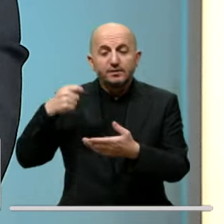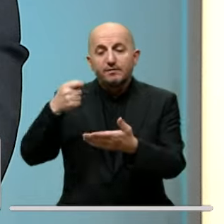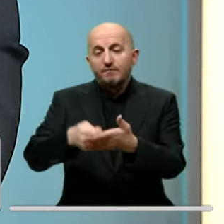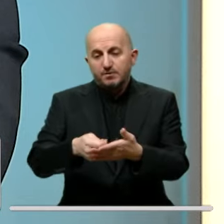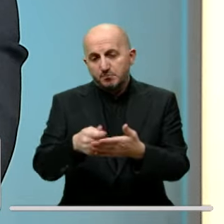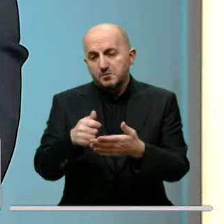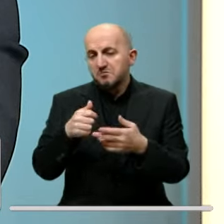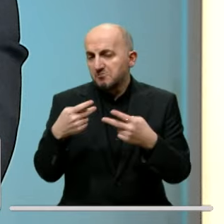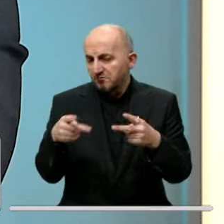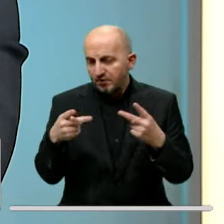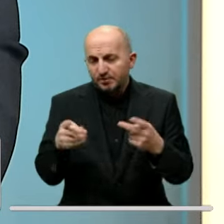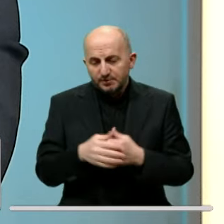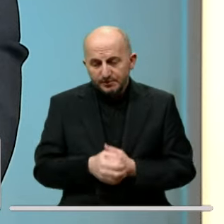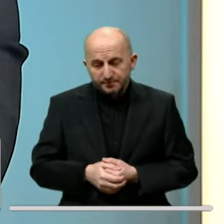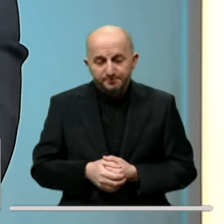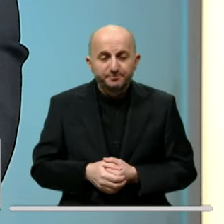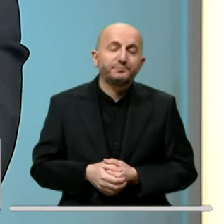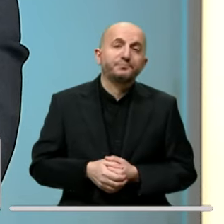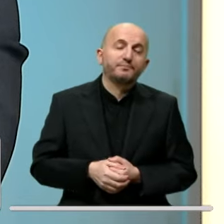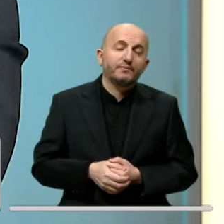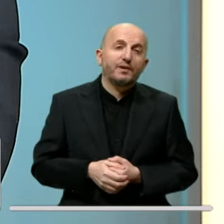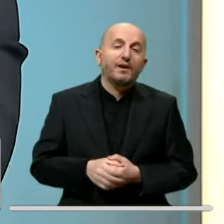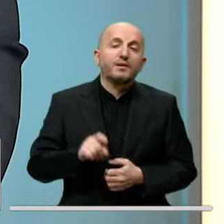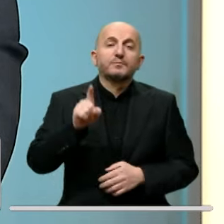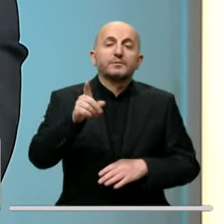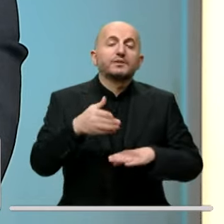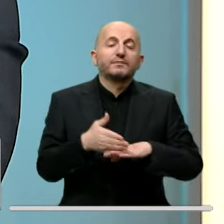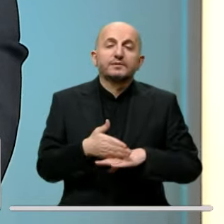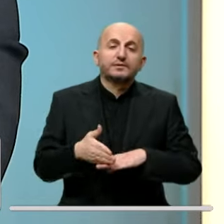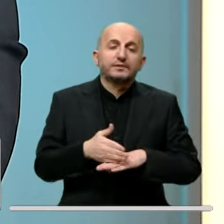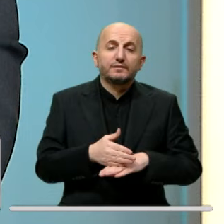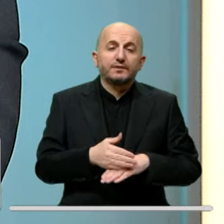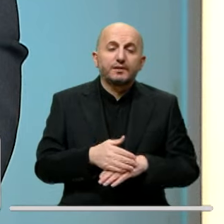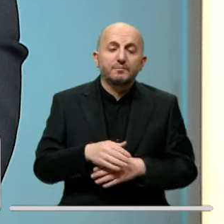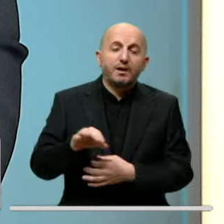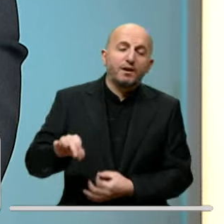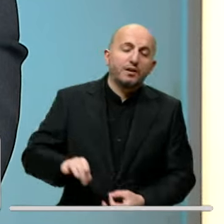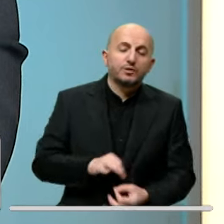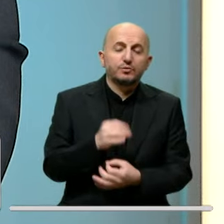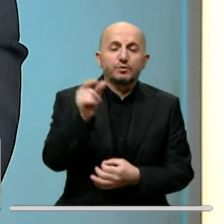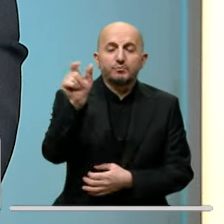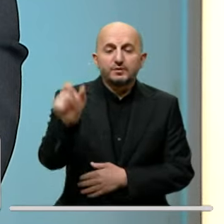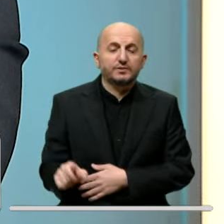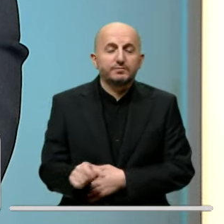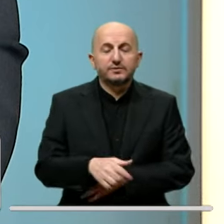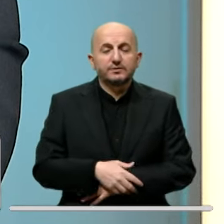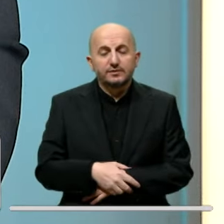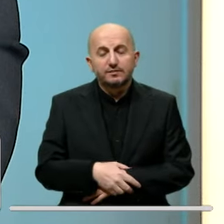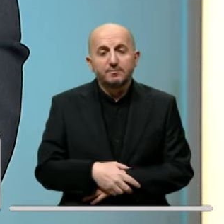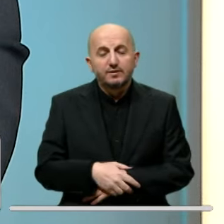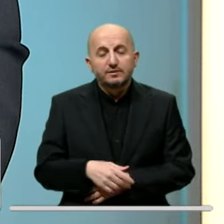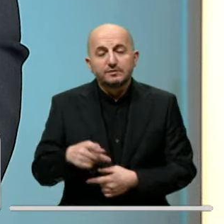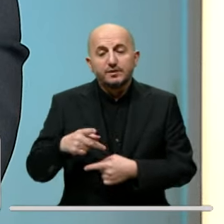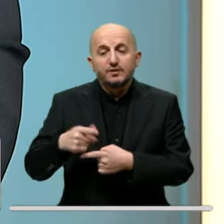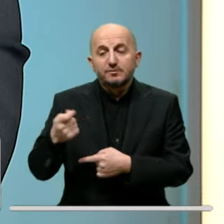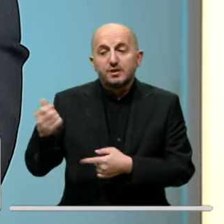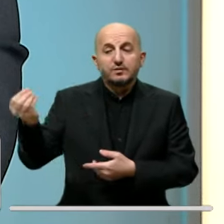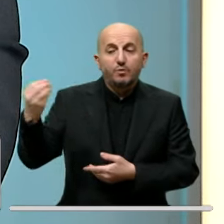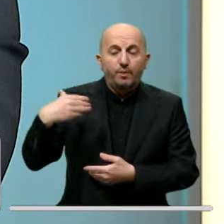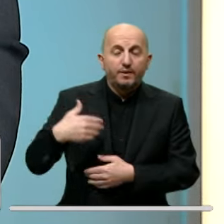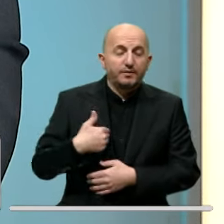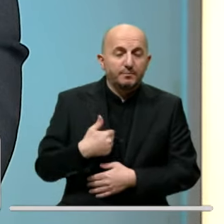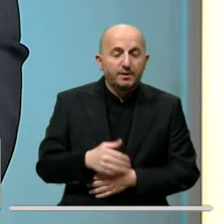mi? Verebilir. Bir vesileyle ben aracı oldum. Bir kimse bir şey gönderdi, zekat gönderdi.